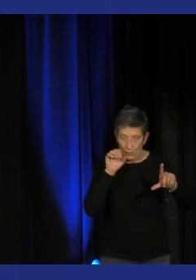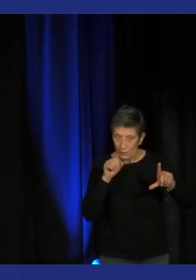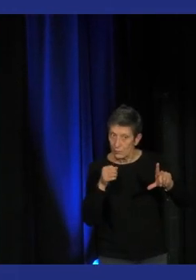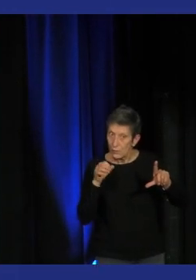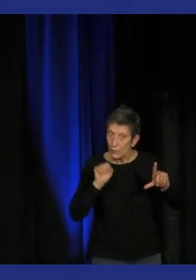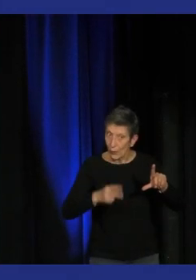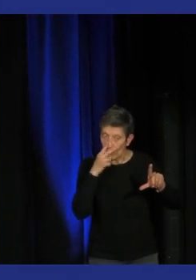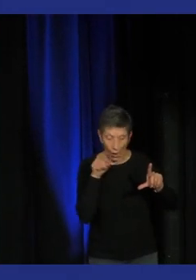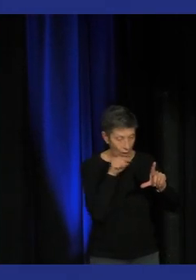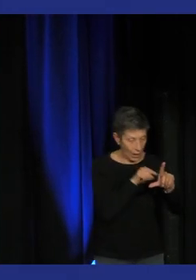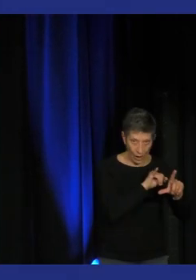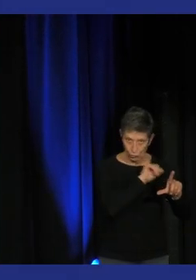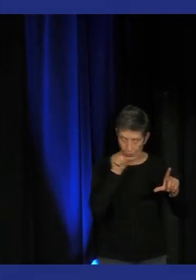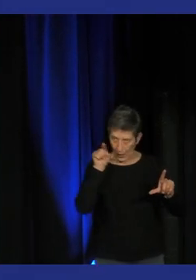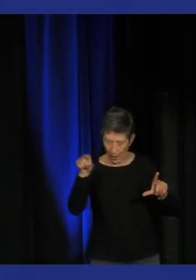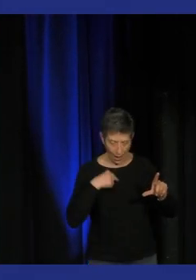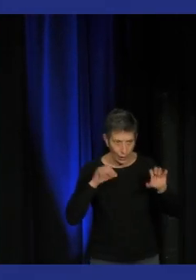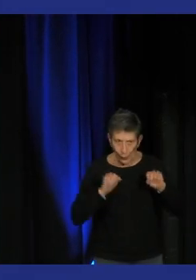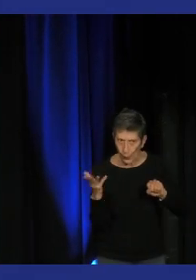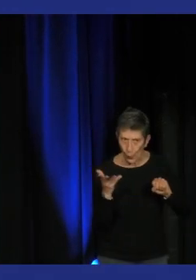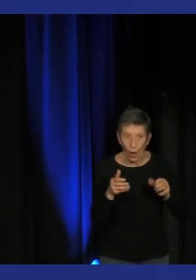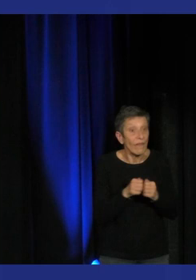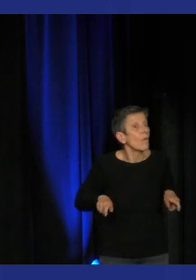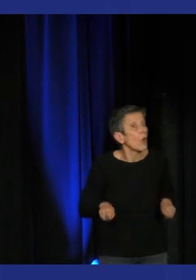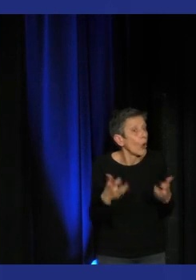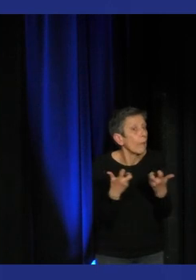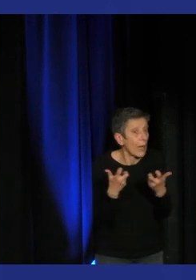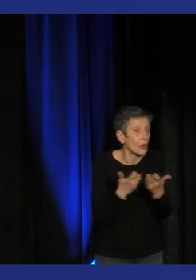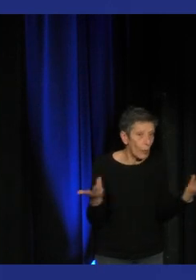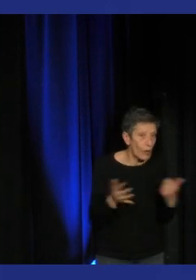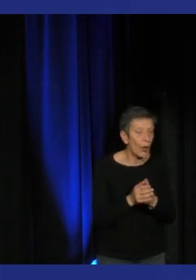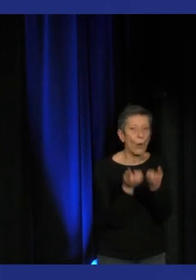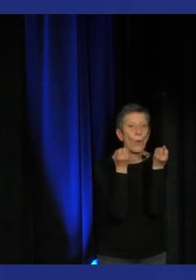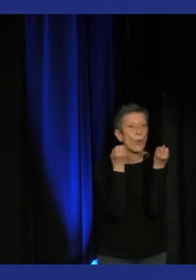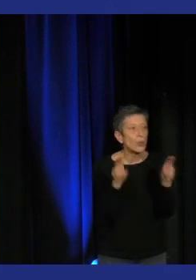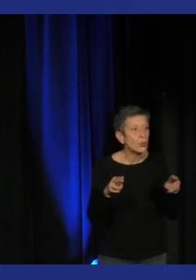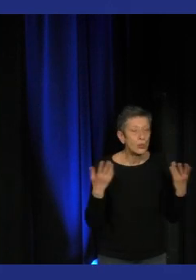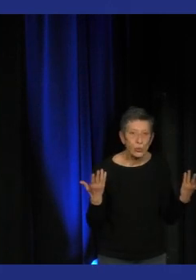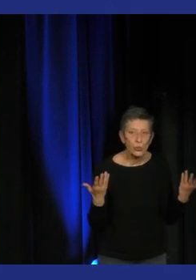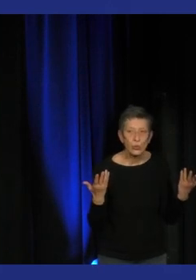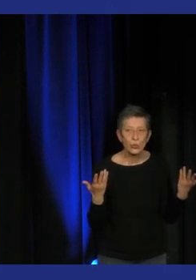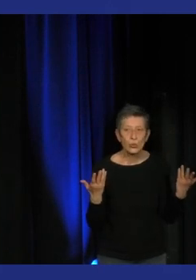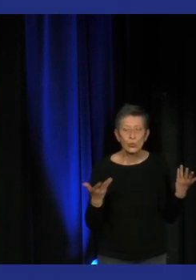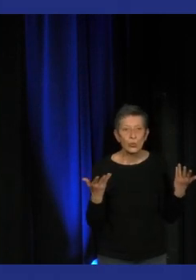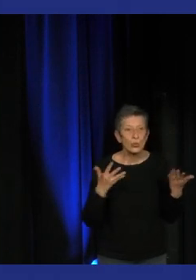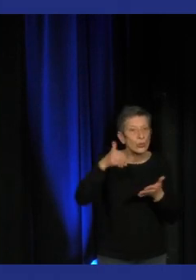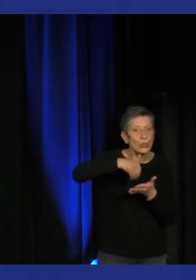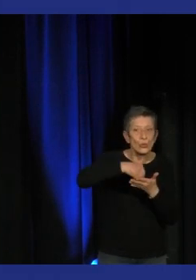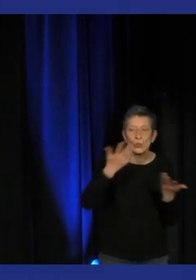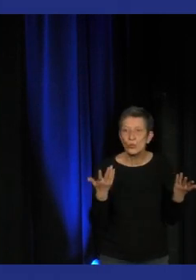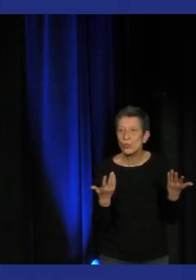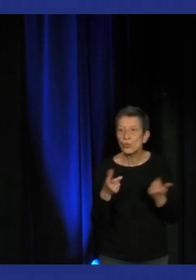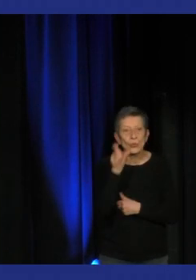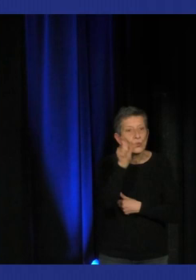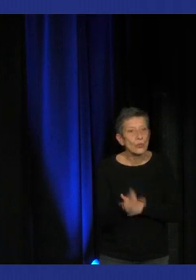faire du point A au point B en fauteuil roulant, par exemple, ou avec toutes les informations lorsque vous